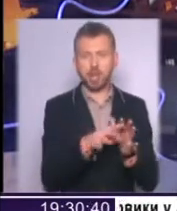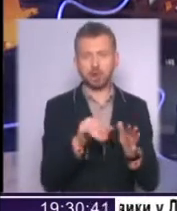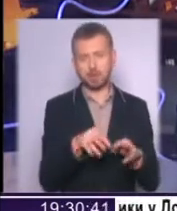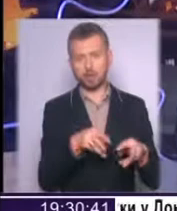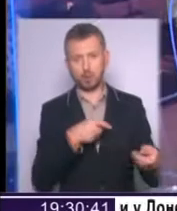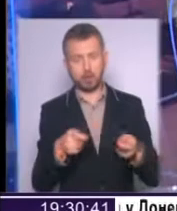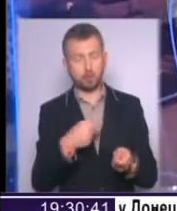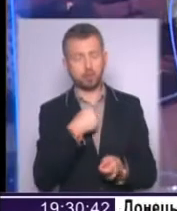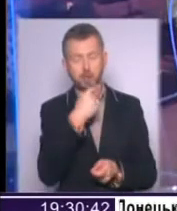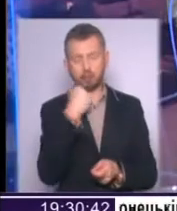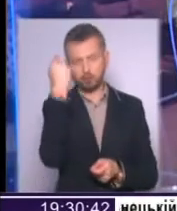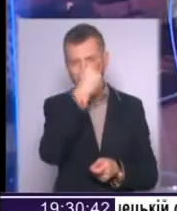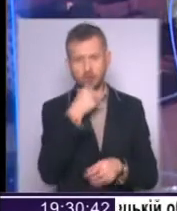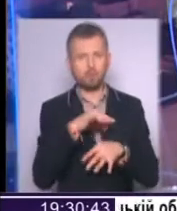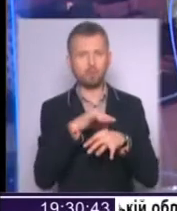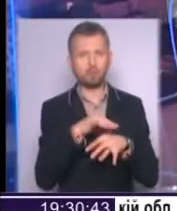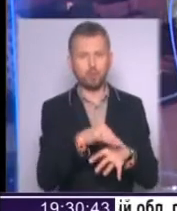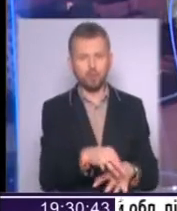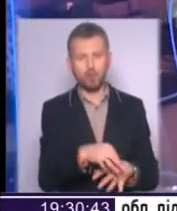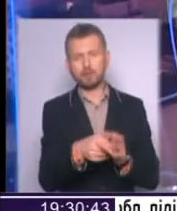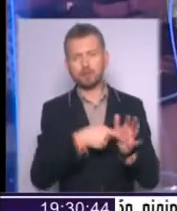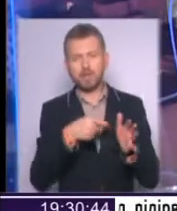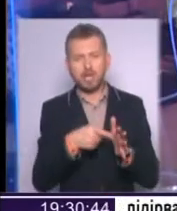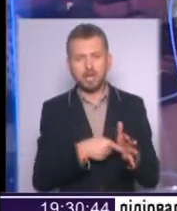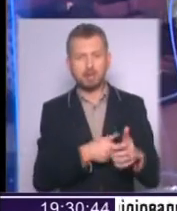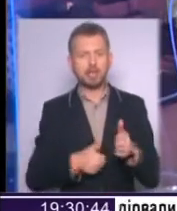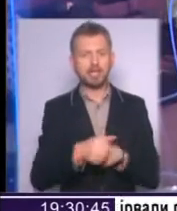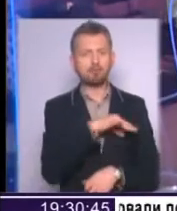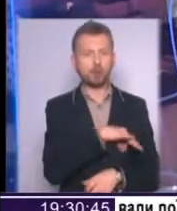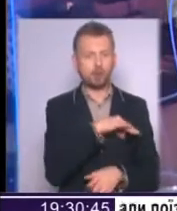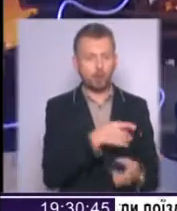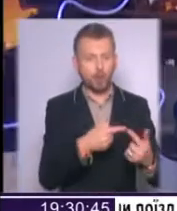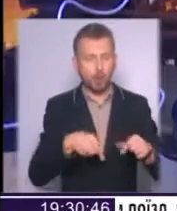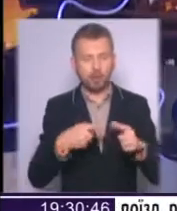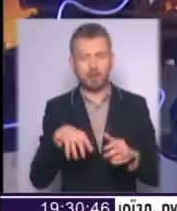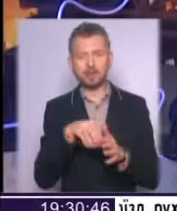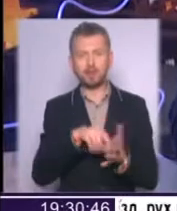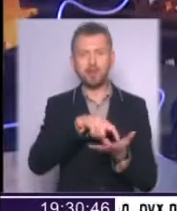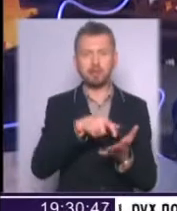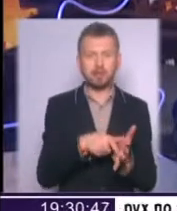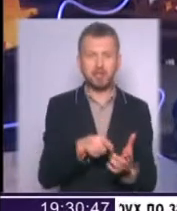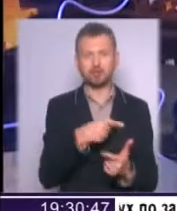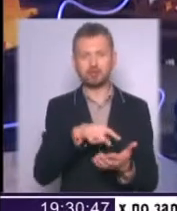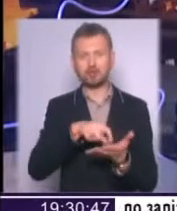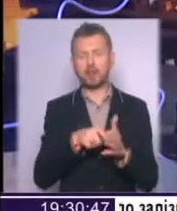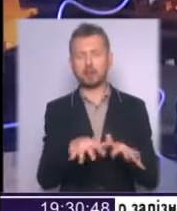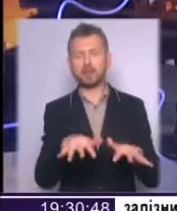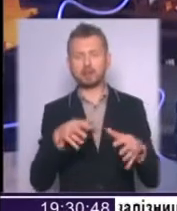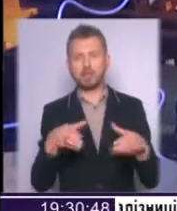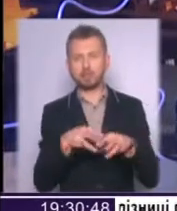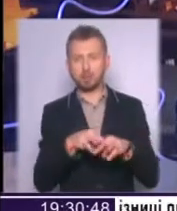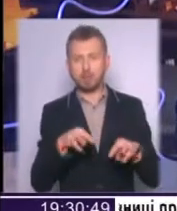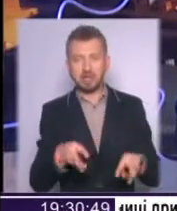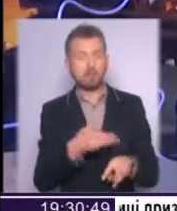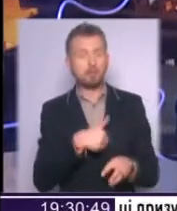Я особисто проводив шахтарів, лідерів профспілкових організацій в кабінет чи до залу засідань Кабінету міністрів.